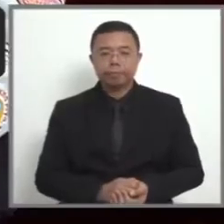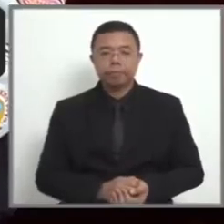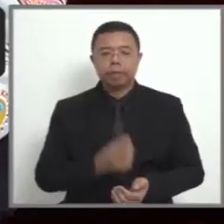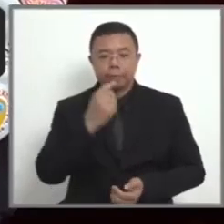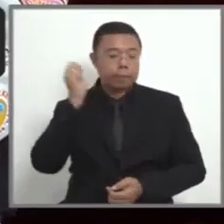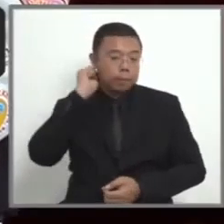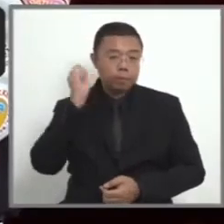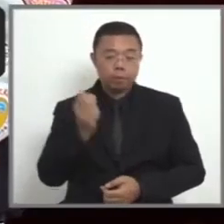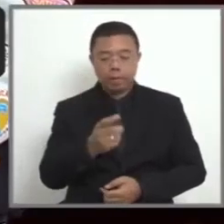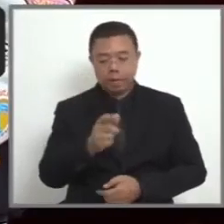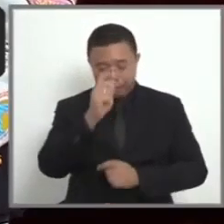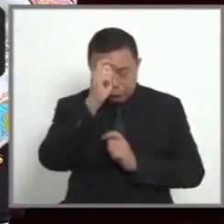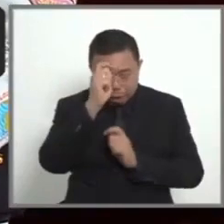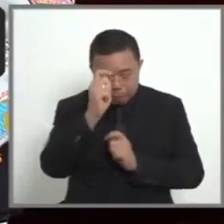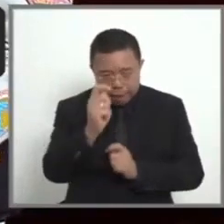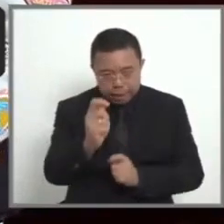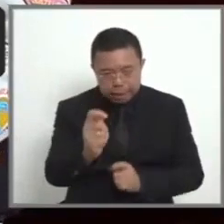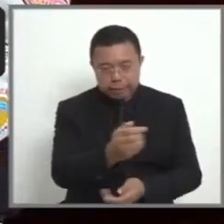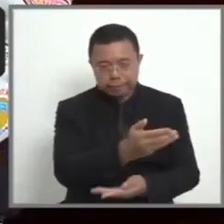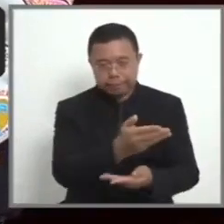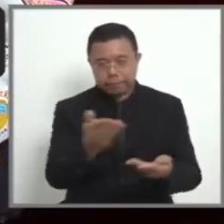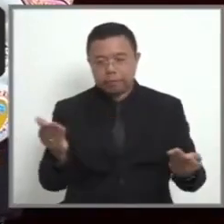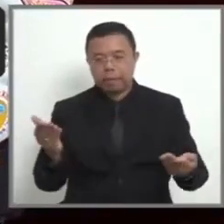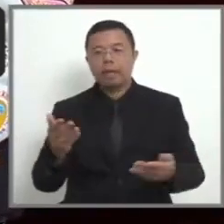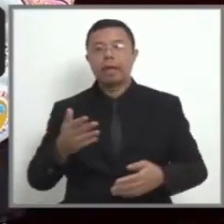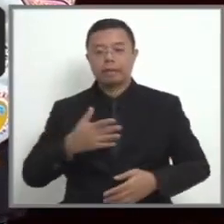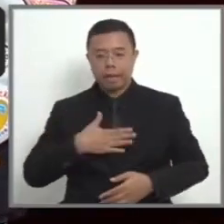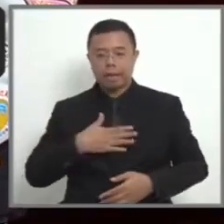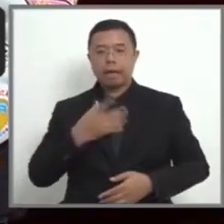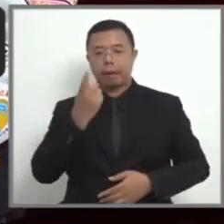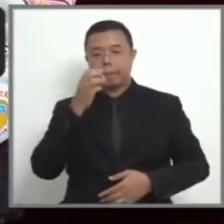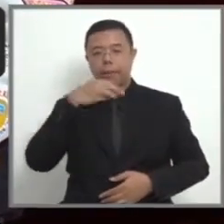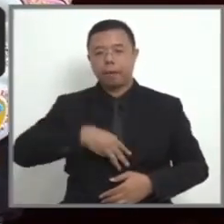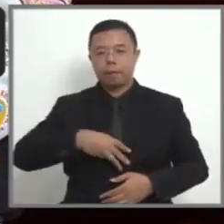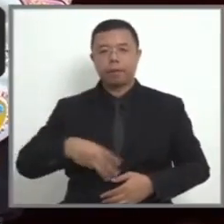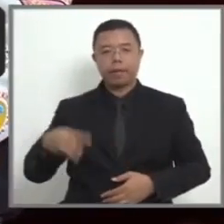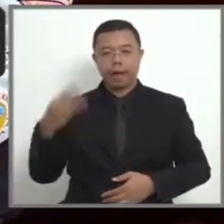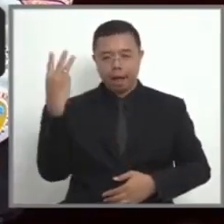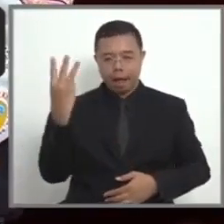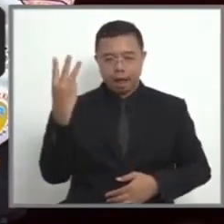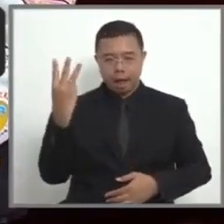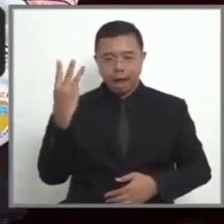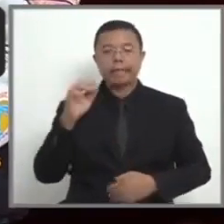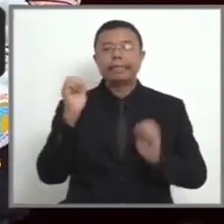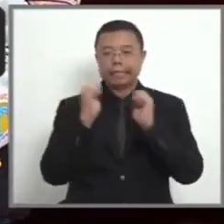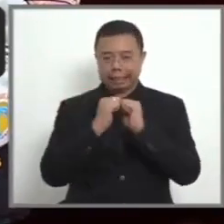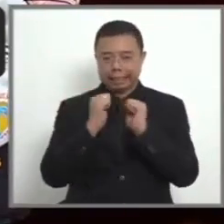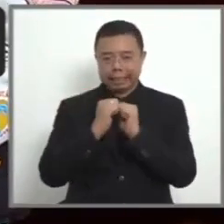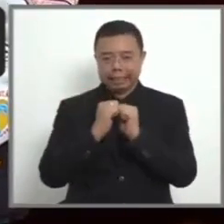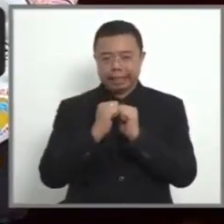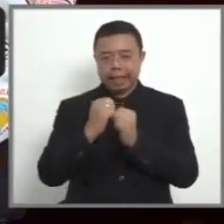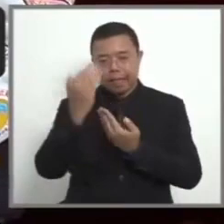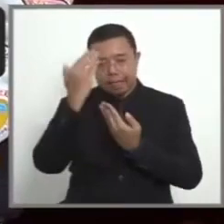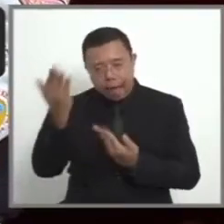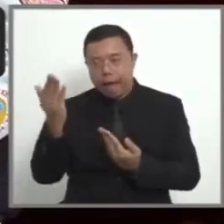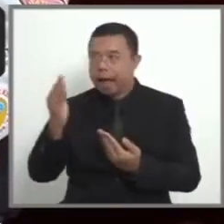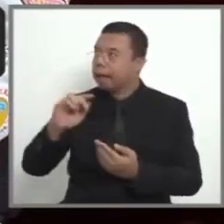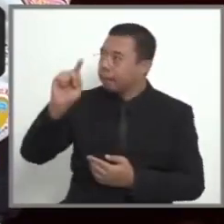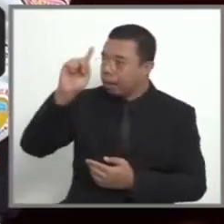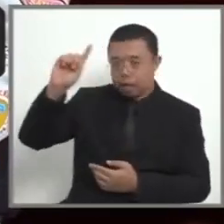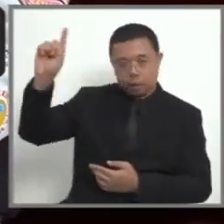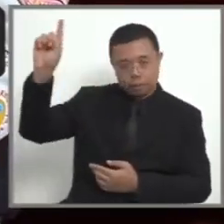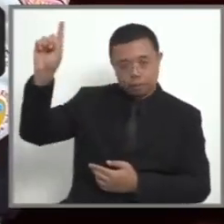Bapak Ibu yang sangat saya hormati Saya dan Pak Mahfud punya tiga janji taat kepada